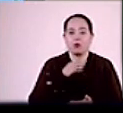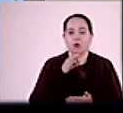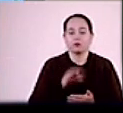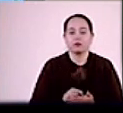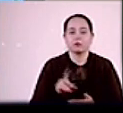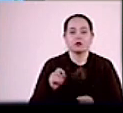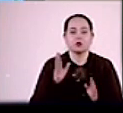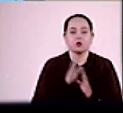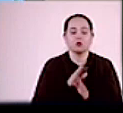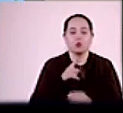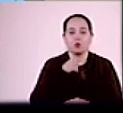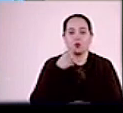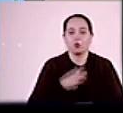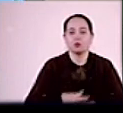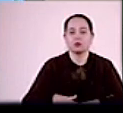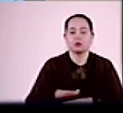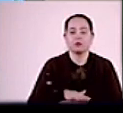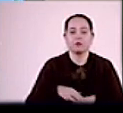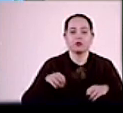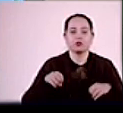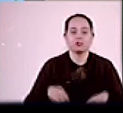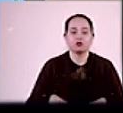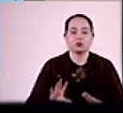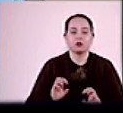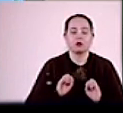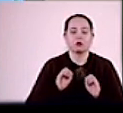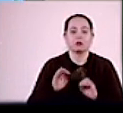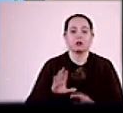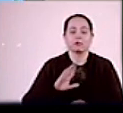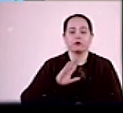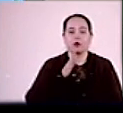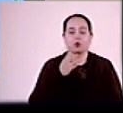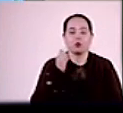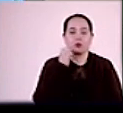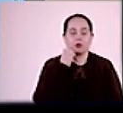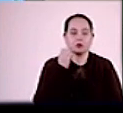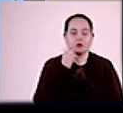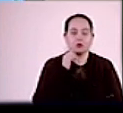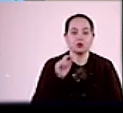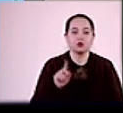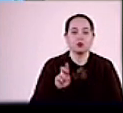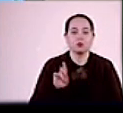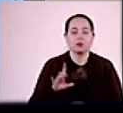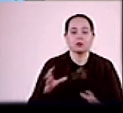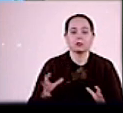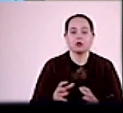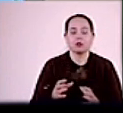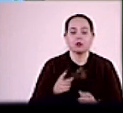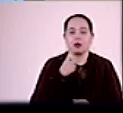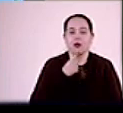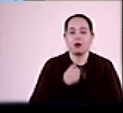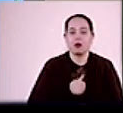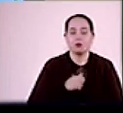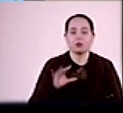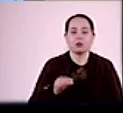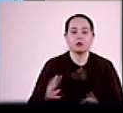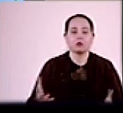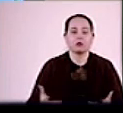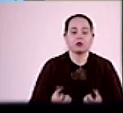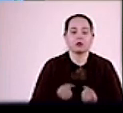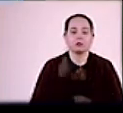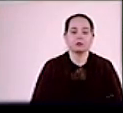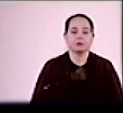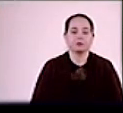за судьбу России, решиться отдать врагу Москву, чтобы сохранить армию и спасти